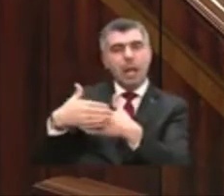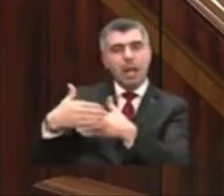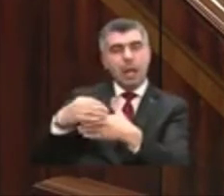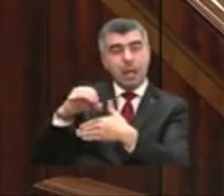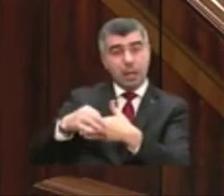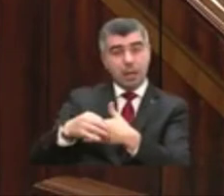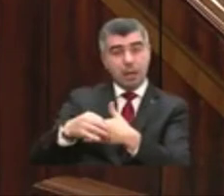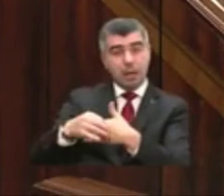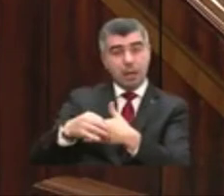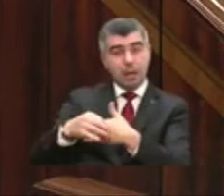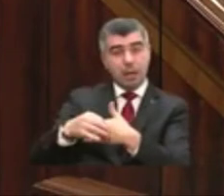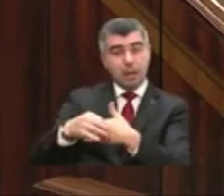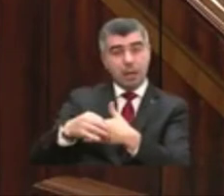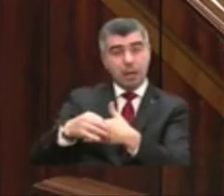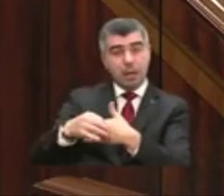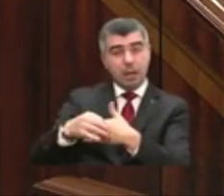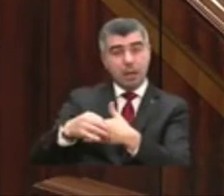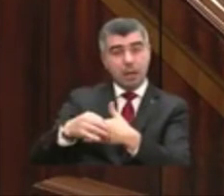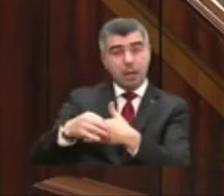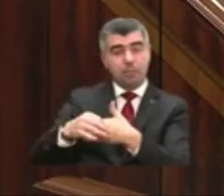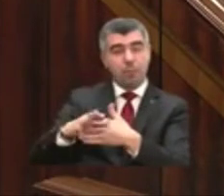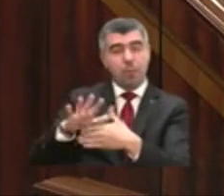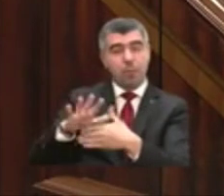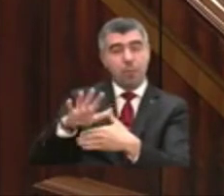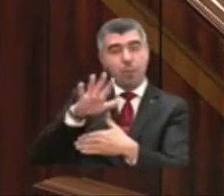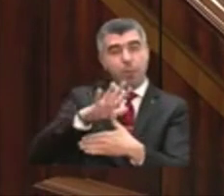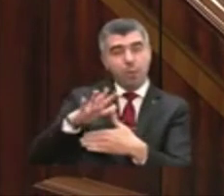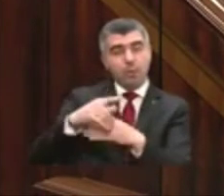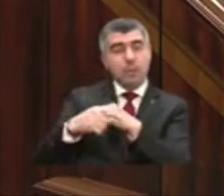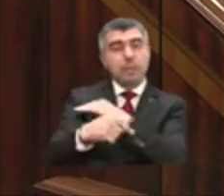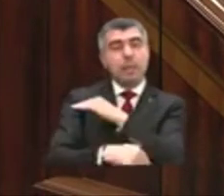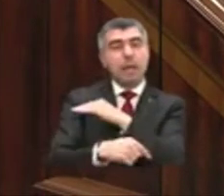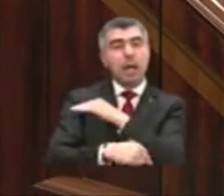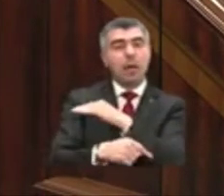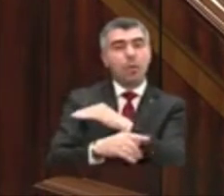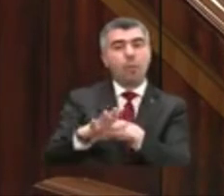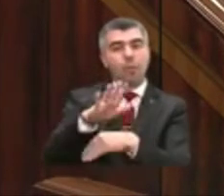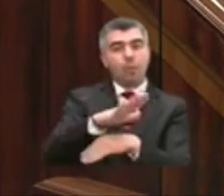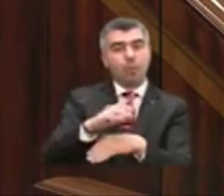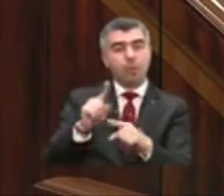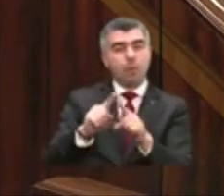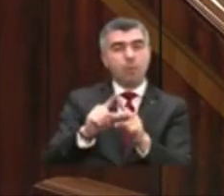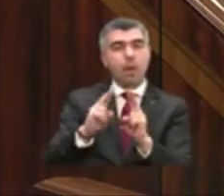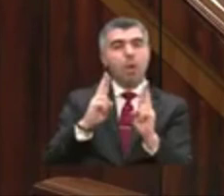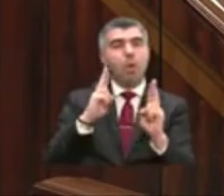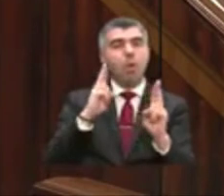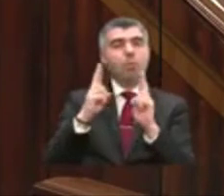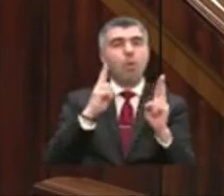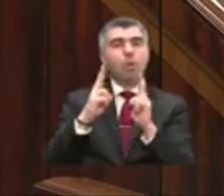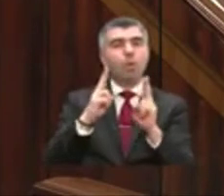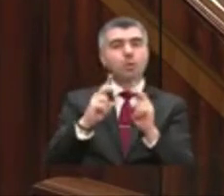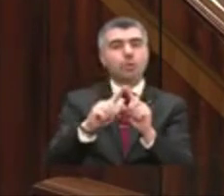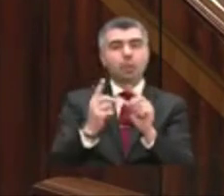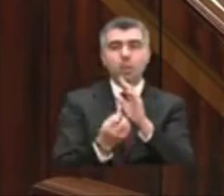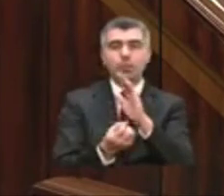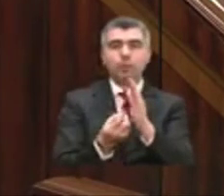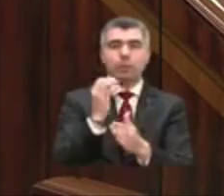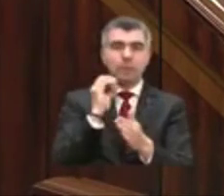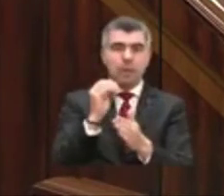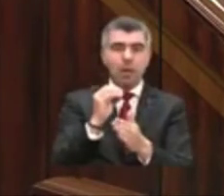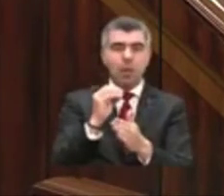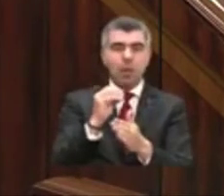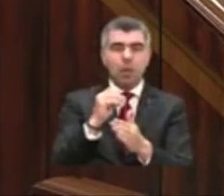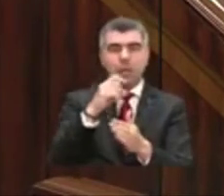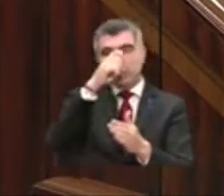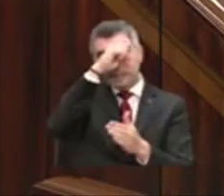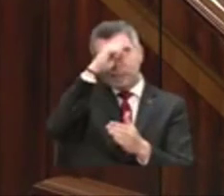بملعويت قات، ربط إدلوين مرورا بملعويت قات، ربط الإقليم بالطريق السريع عبر عوينت غمان، ربط إقليم أسزاك والسمارة عبر الطريق